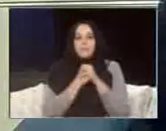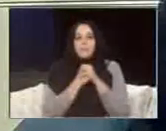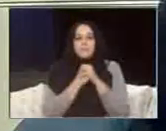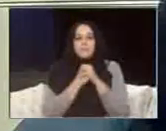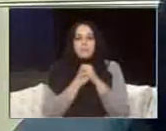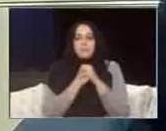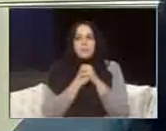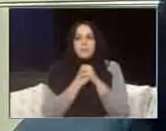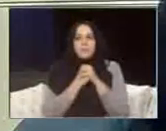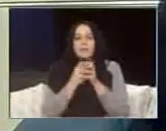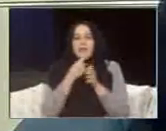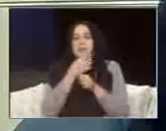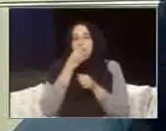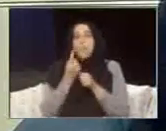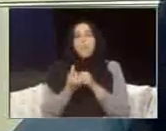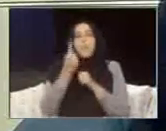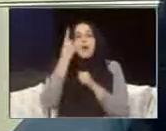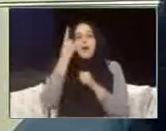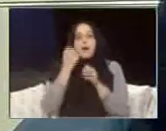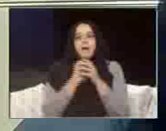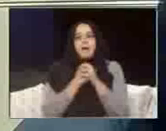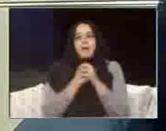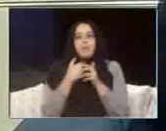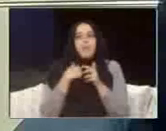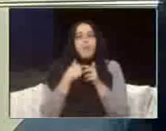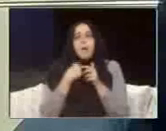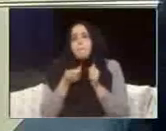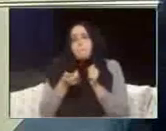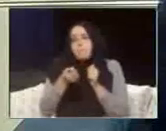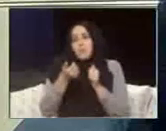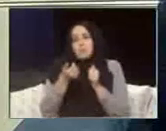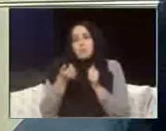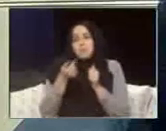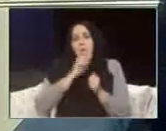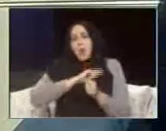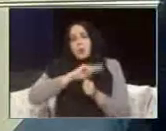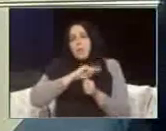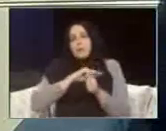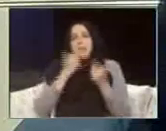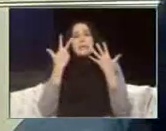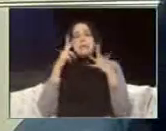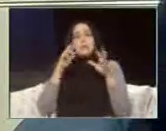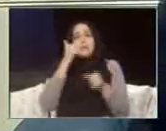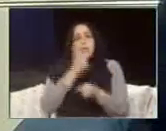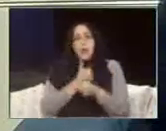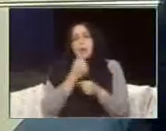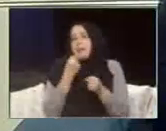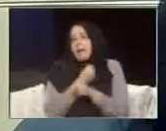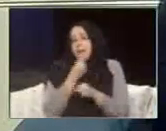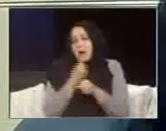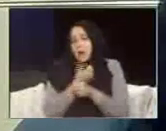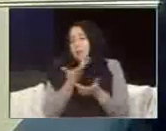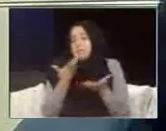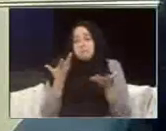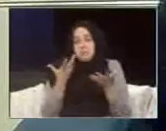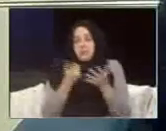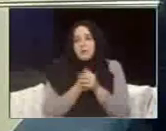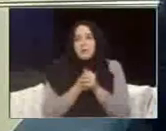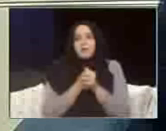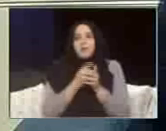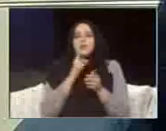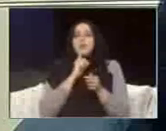بزاف والله صدقني الحاج محمد، والله ما قعد لي بزاف. نعم. راني في 18 عام خدامه. ملي دخلت